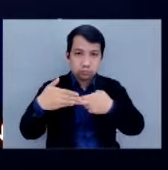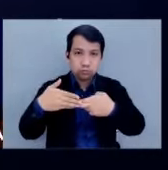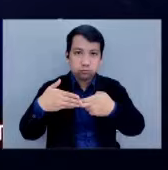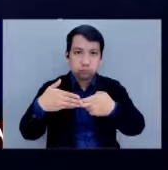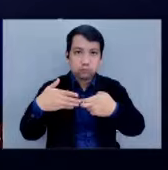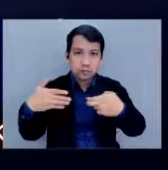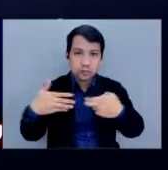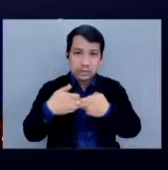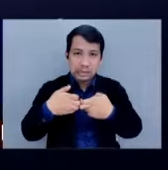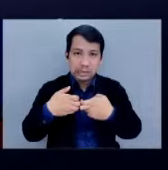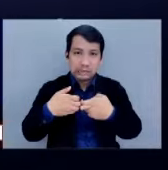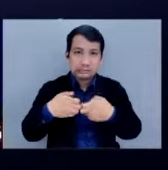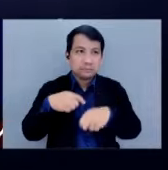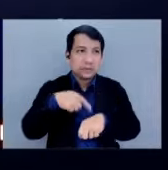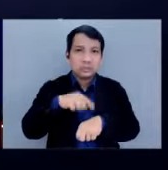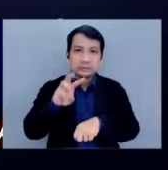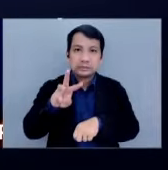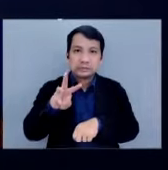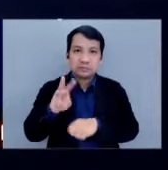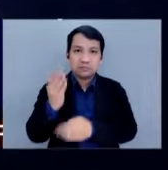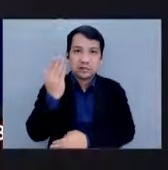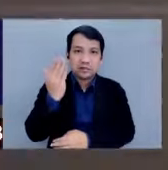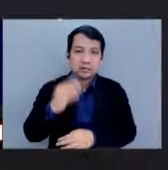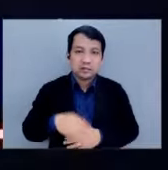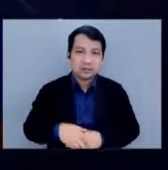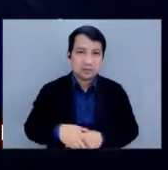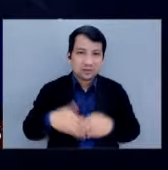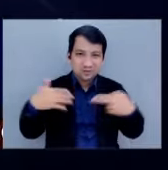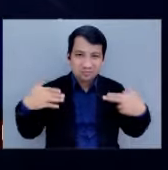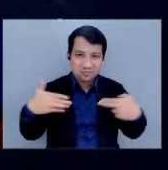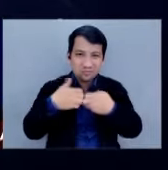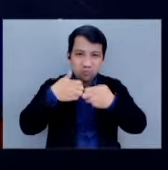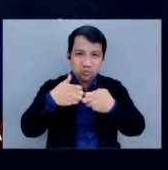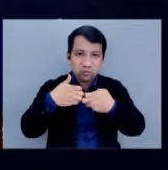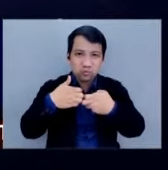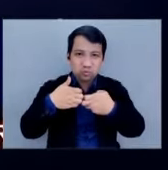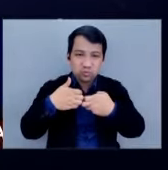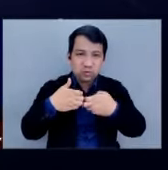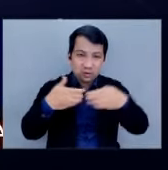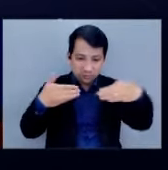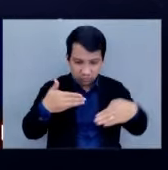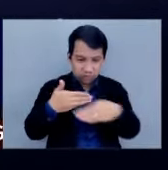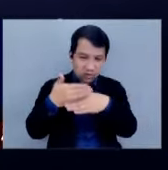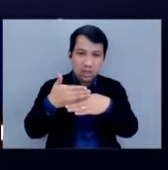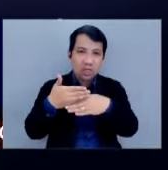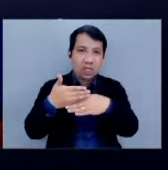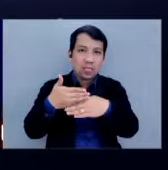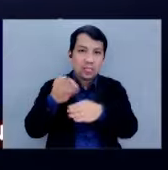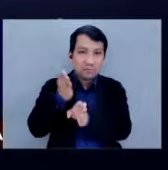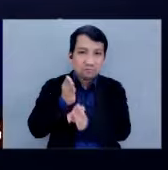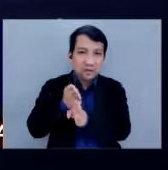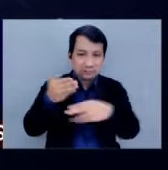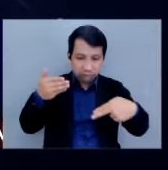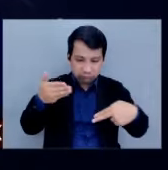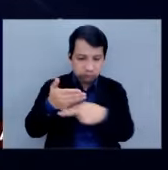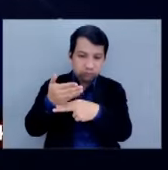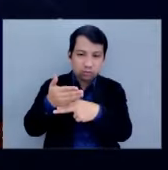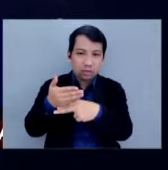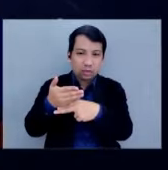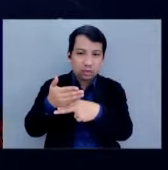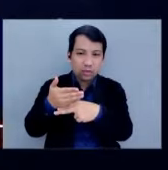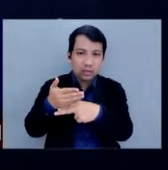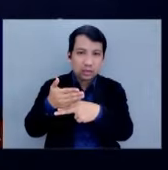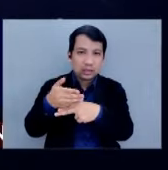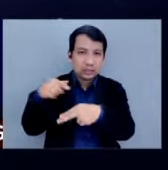kaninang alas 6 ng umaga. Sa lakas ng pagkakabangga, kumailalim sa bus ang motorsiklo. Nagulungan pa ang dalawang sakay